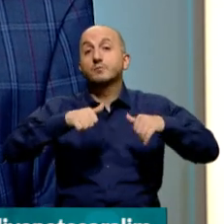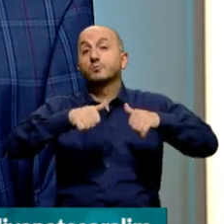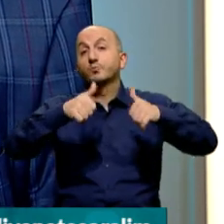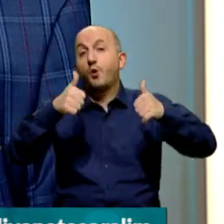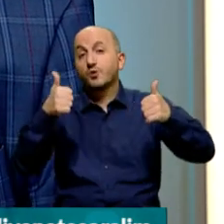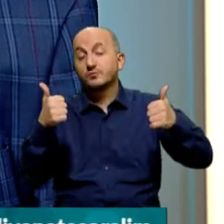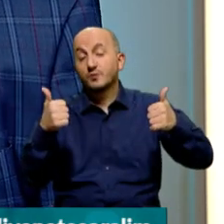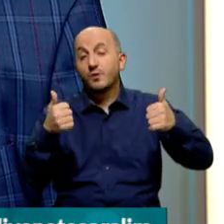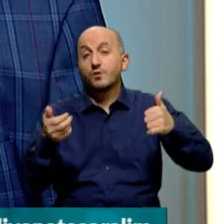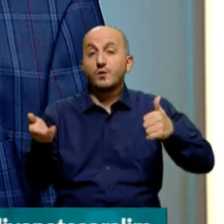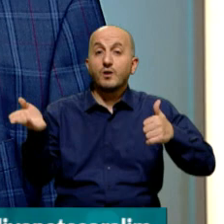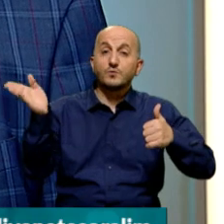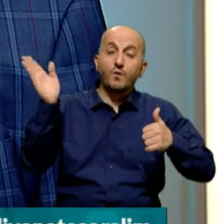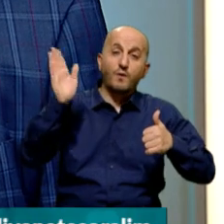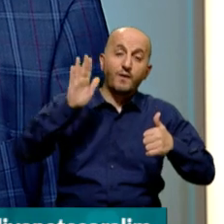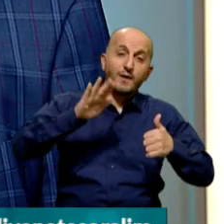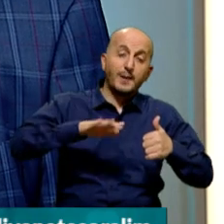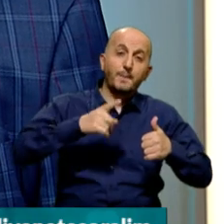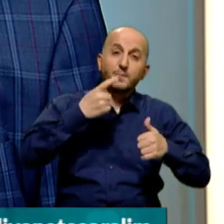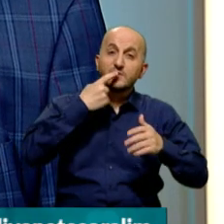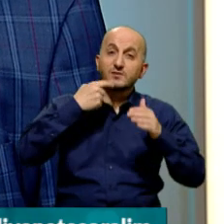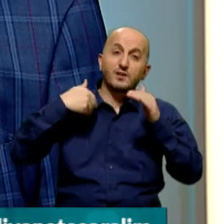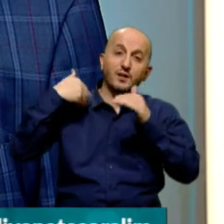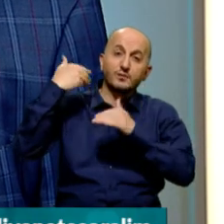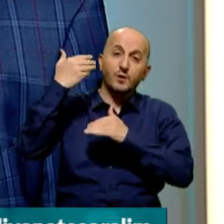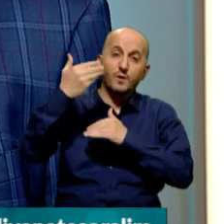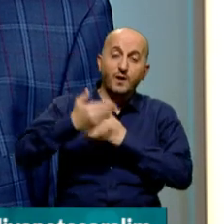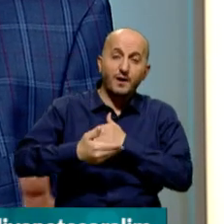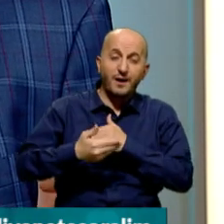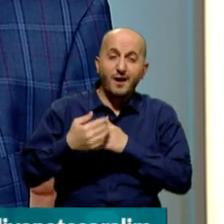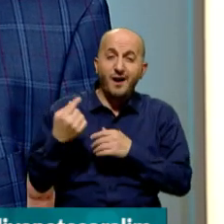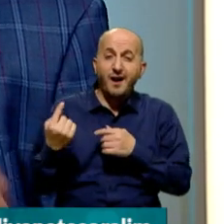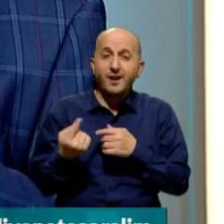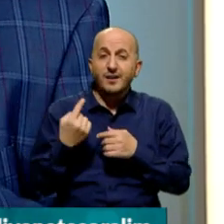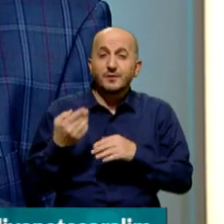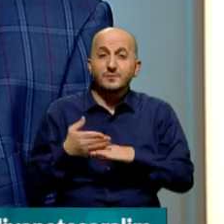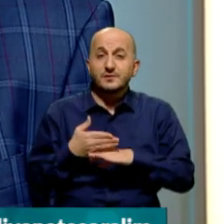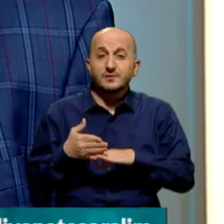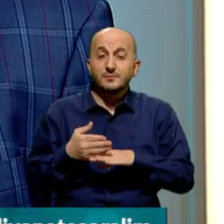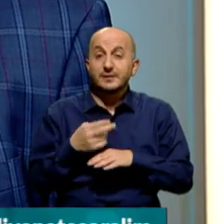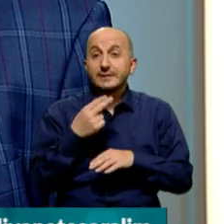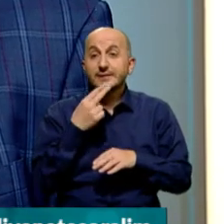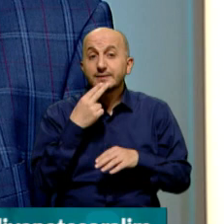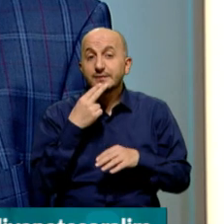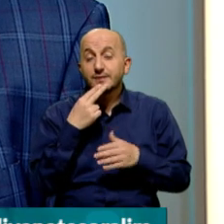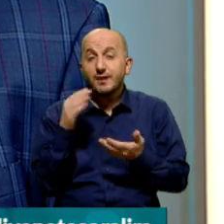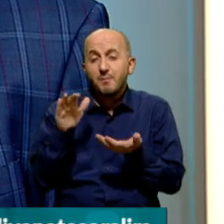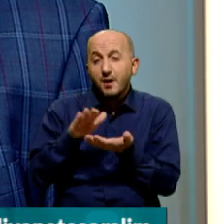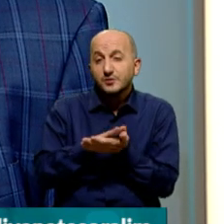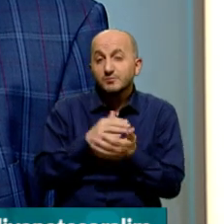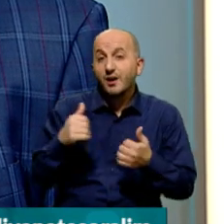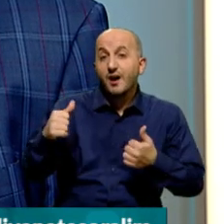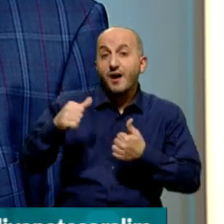onu boşamış. Evet. Ondan sonra da diyelim ki bir sene sonra herhangi bir nedenle kızıyla bu anlaşmak ve evlenmek